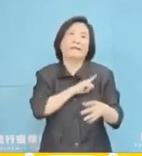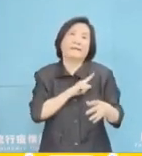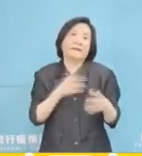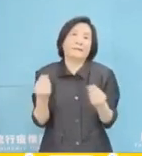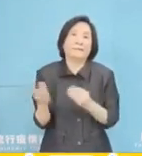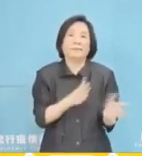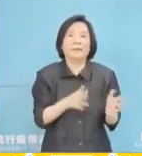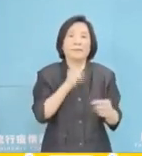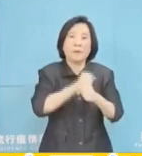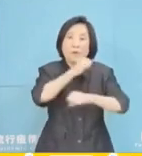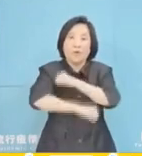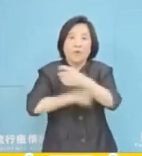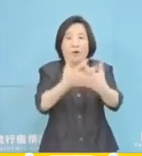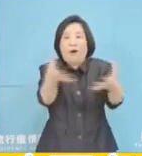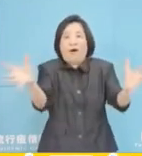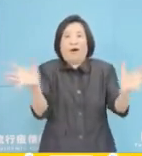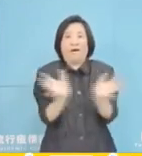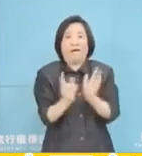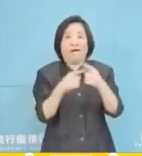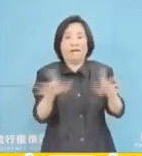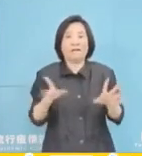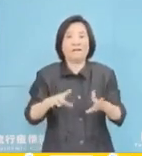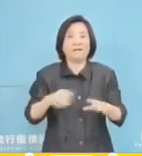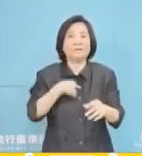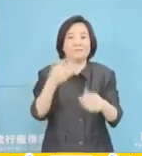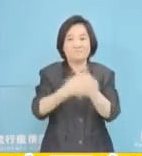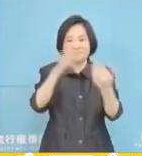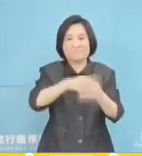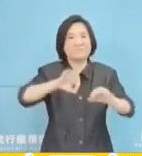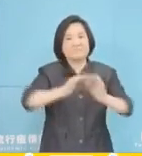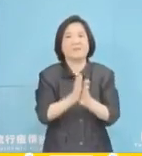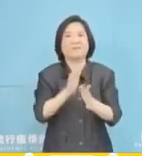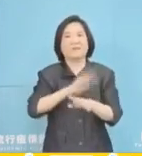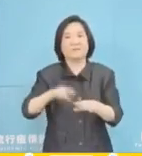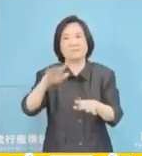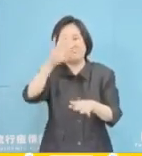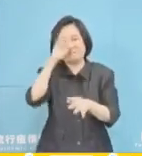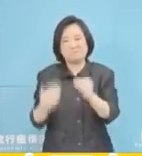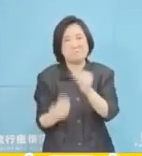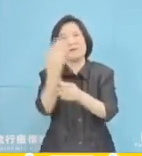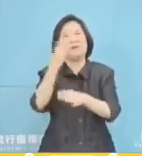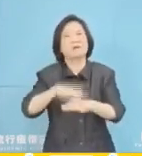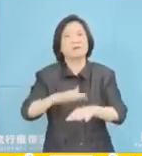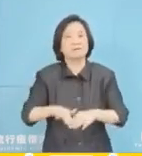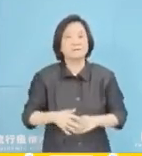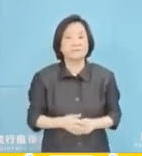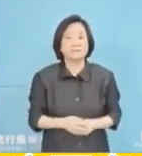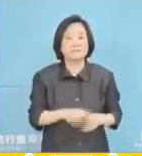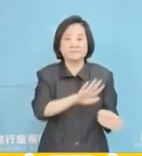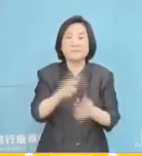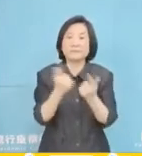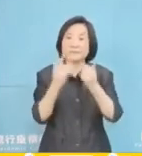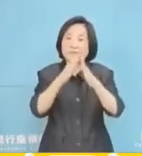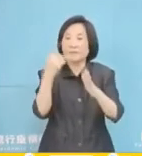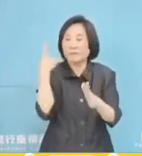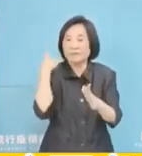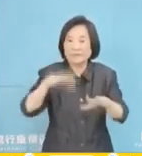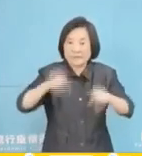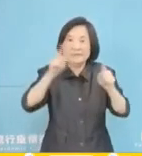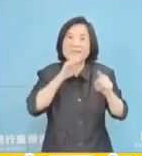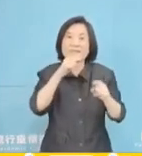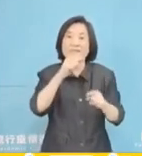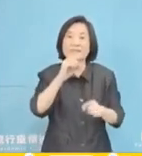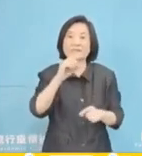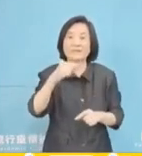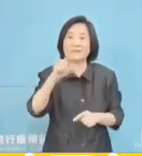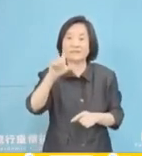办那个大型活动，我跟你讲保证马上就死灰复燃。 昨天北市首度使用了 Google Map